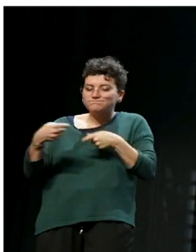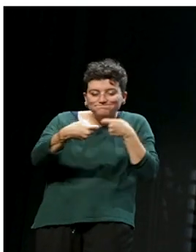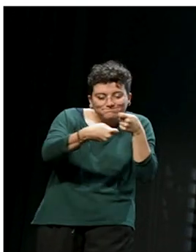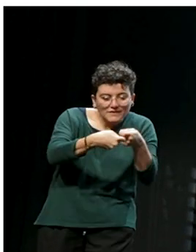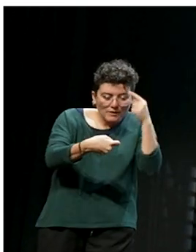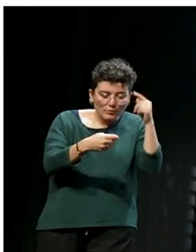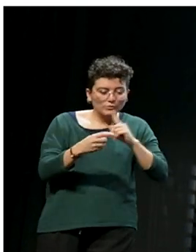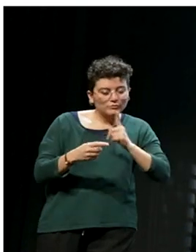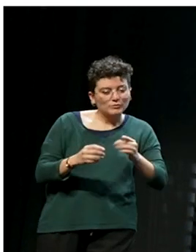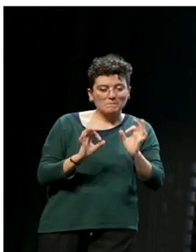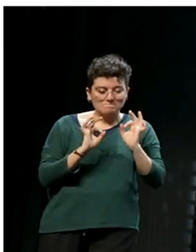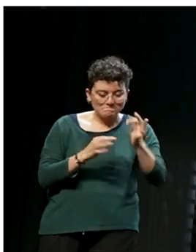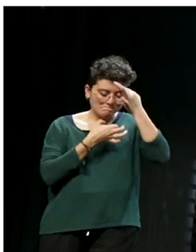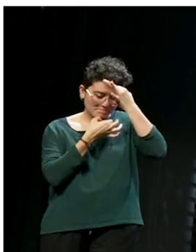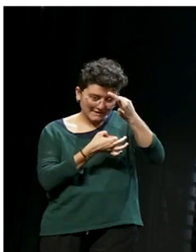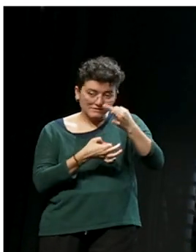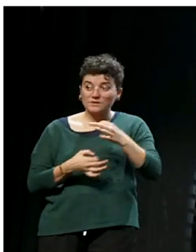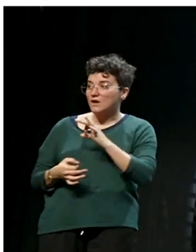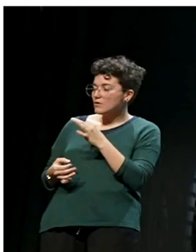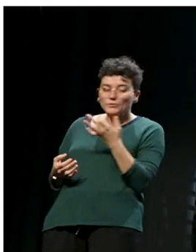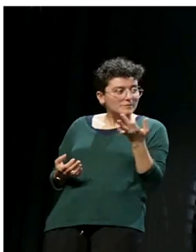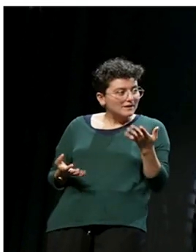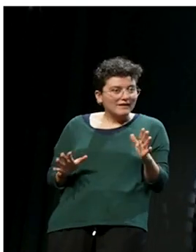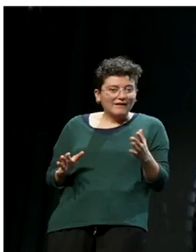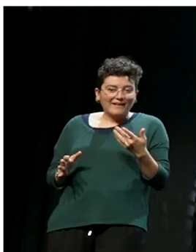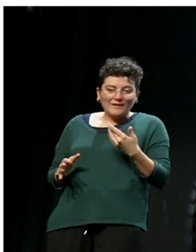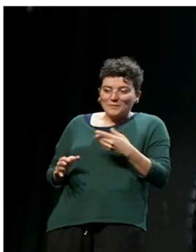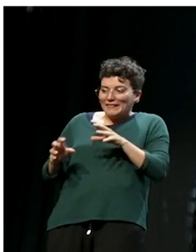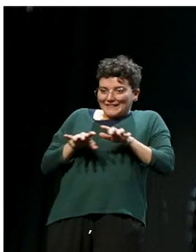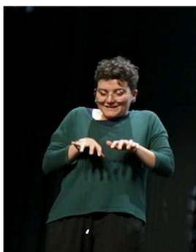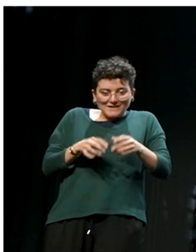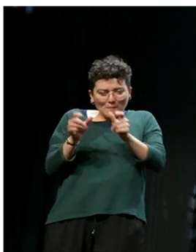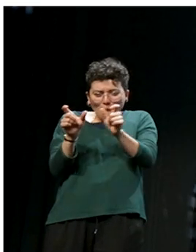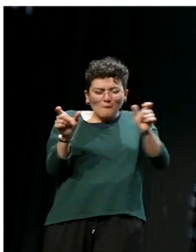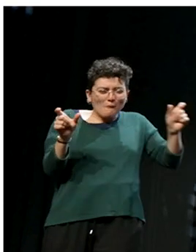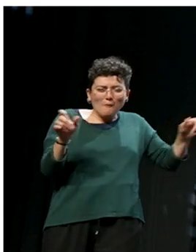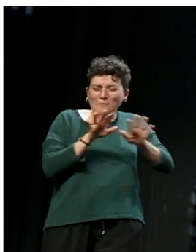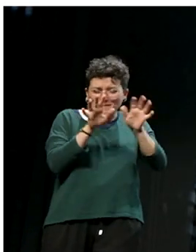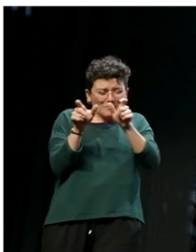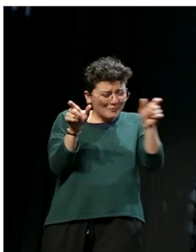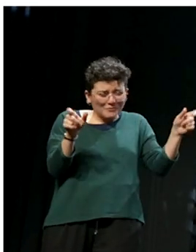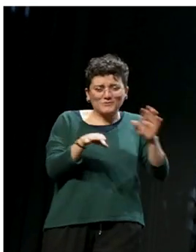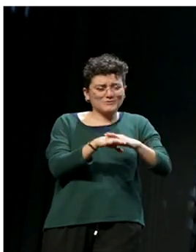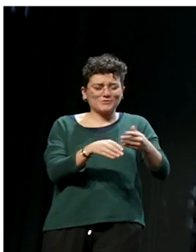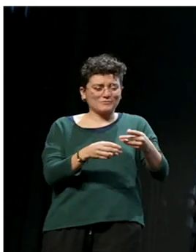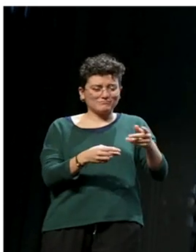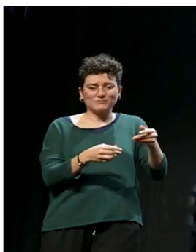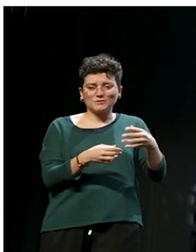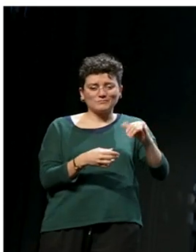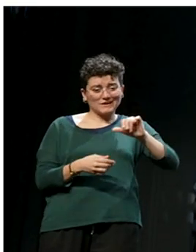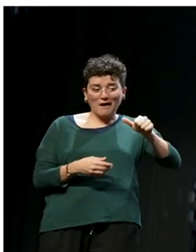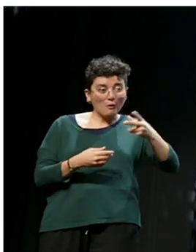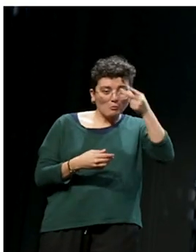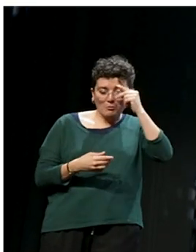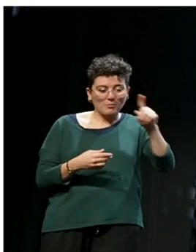pour affiner justement le rendu. Il a plein de trucs, mais il n'a pas compris. Mais après, est-ce qu'il n'y a pas des IA différentes,